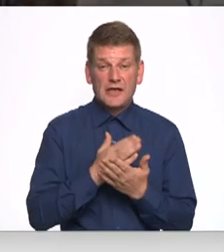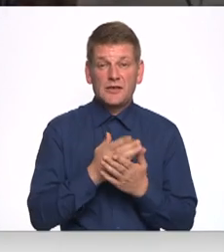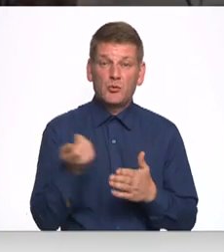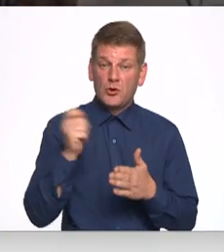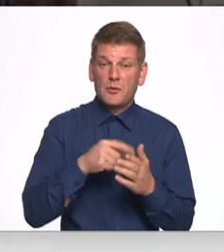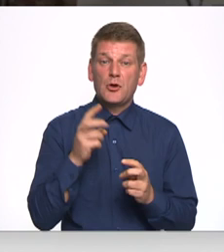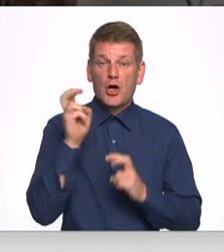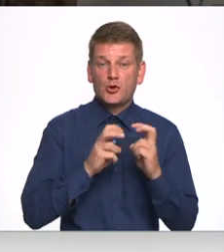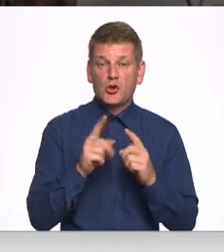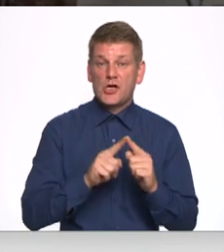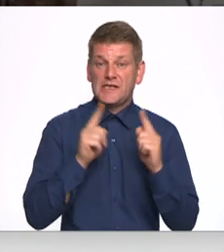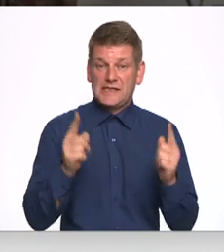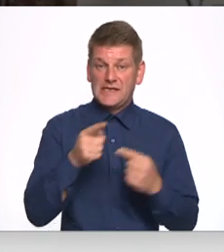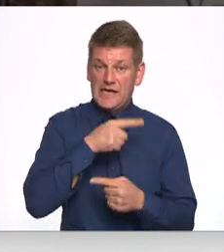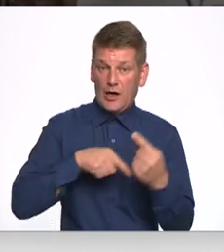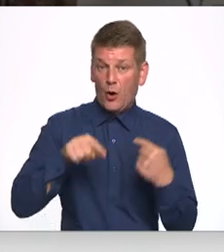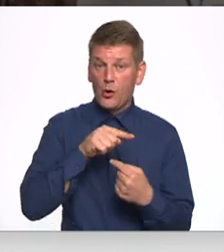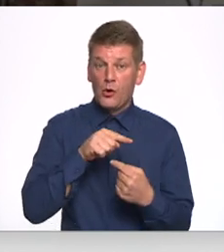pirmo ražošanas ciklu un